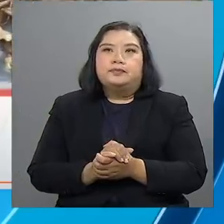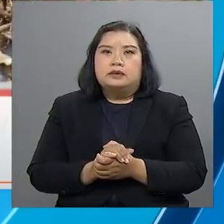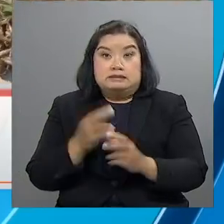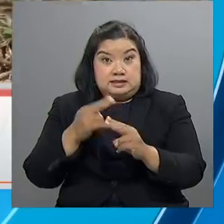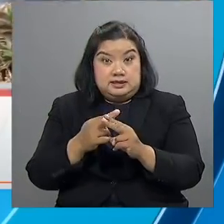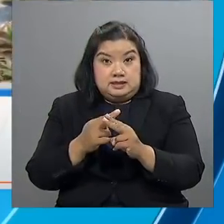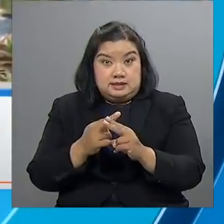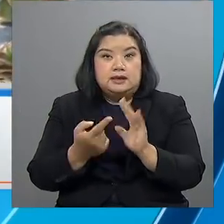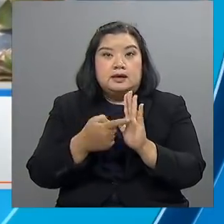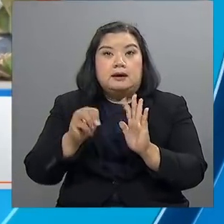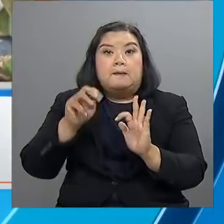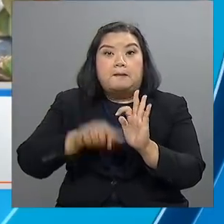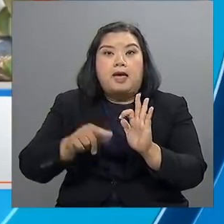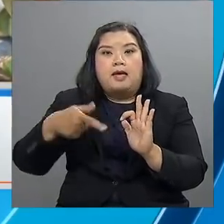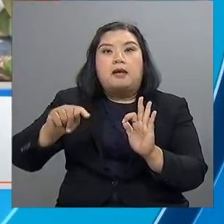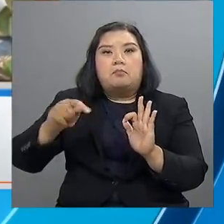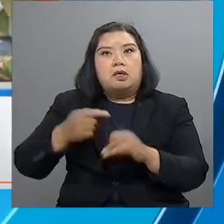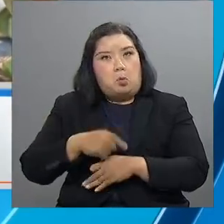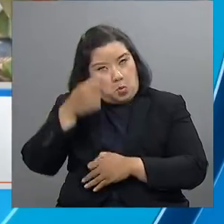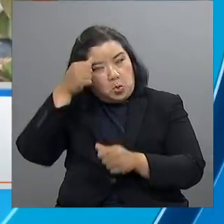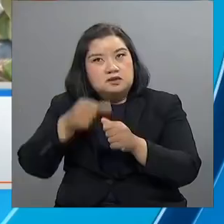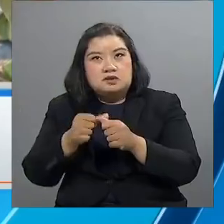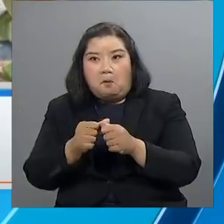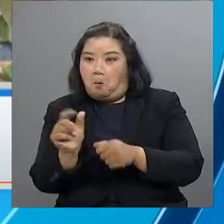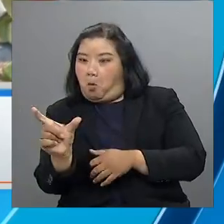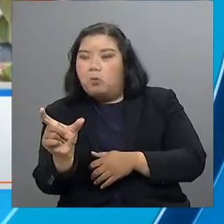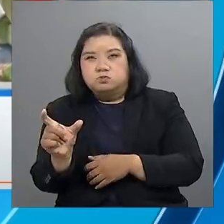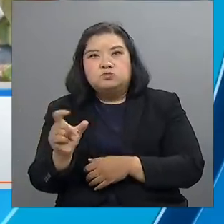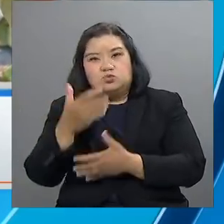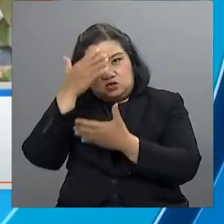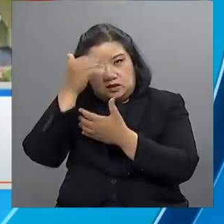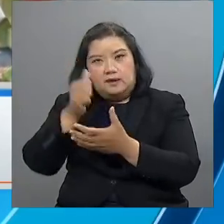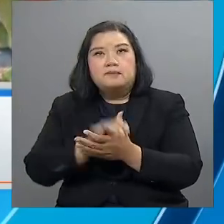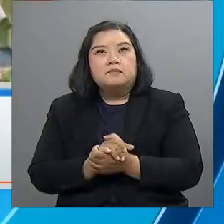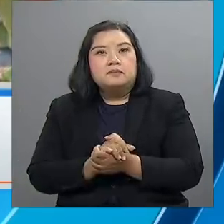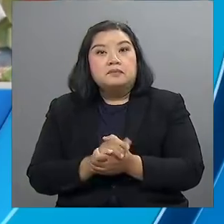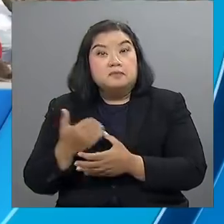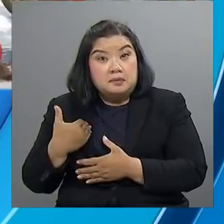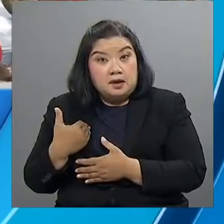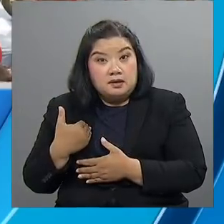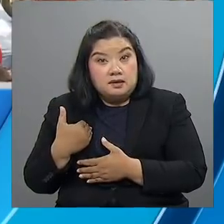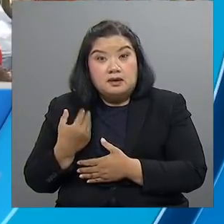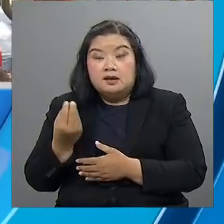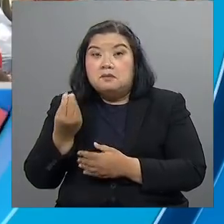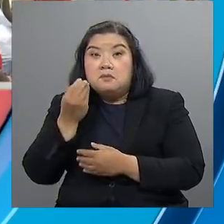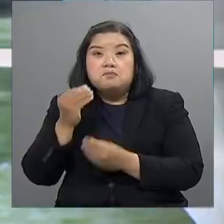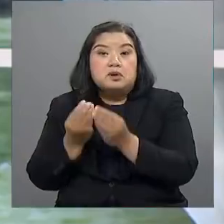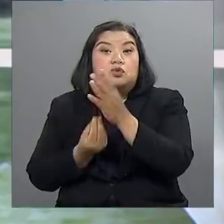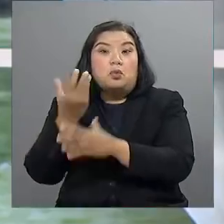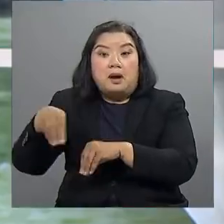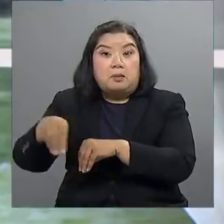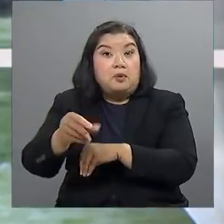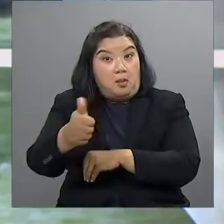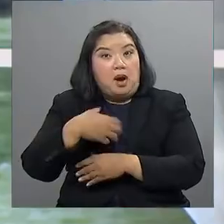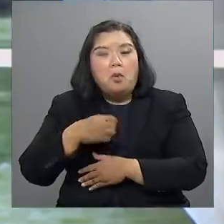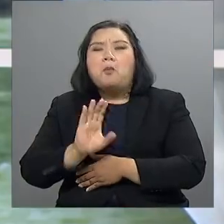ะมันใหญ ่นี่ไม่ใช่จะปลูกบ้างอย่างนี้หรอพี่ต๊อบ ไม่ปลูกพี่ไม่มีที่อ่ะ ไหนๆก็มีนะคะแต่ว่าจริงๆแล้วเนี่ยคุณผู้ชม